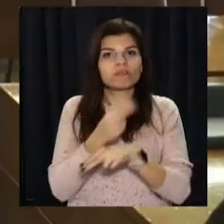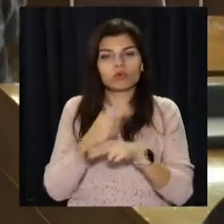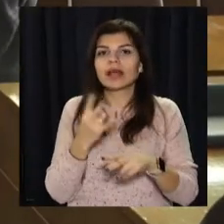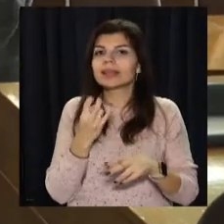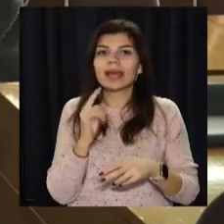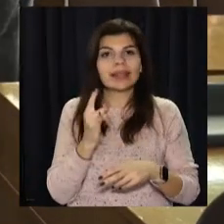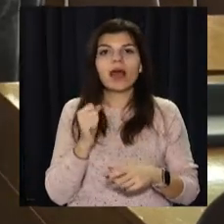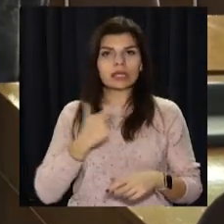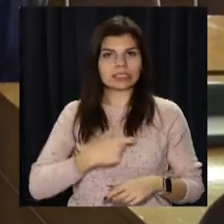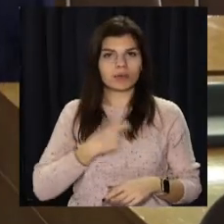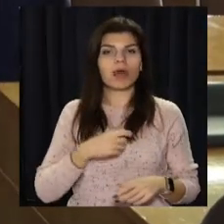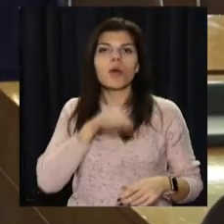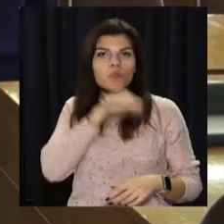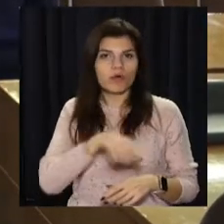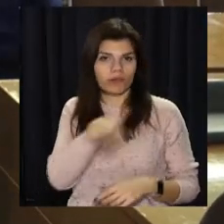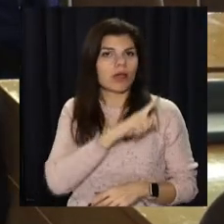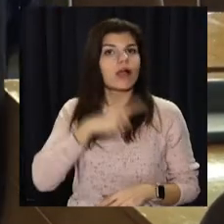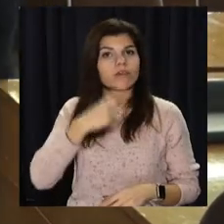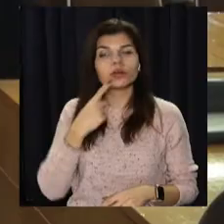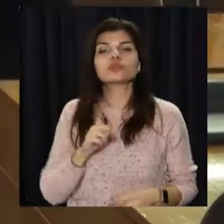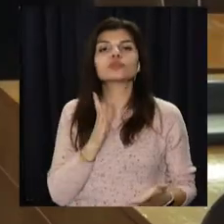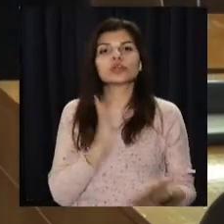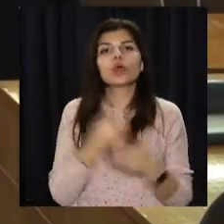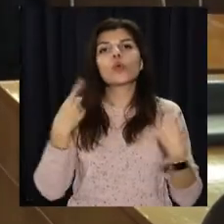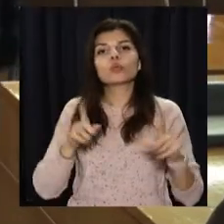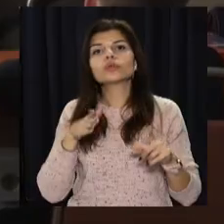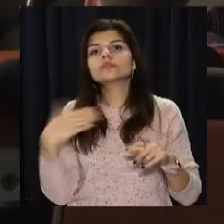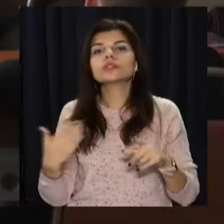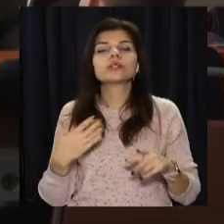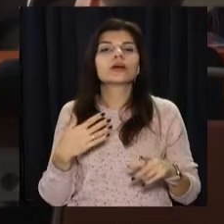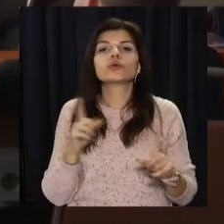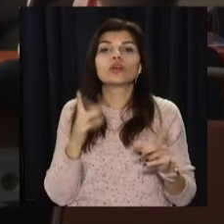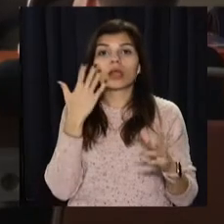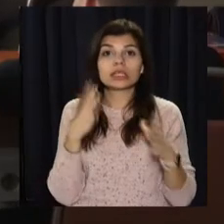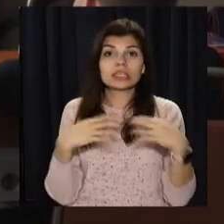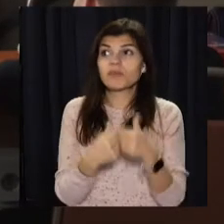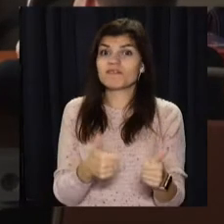а себе, додають фахівці. Є інша сторона медалі, коли сім'я благополучна,